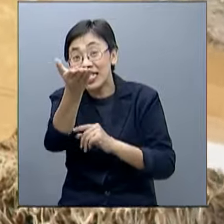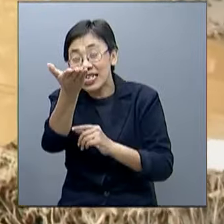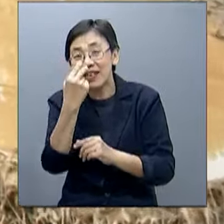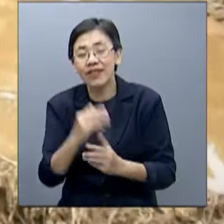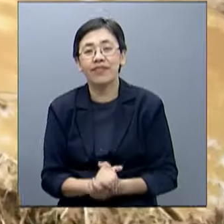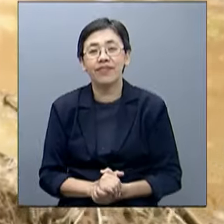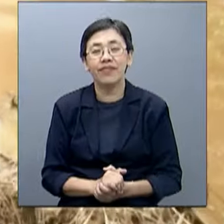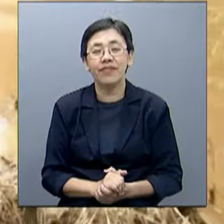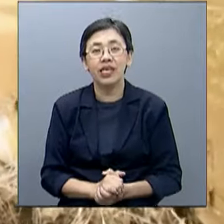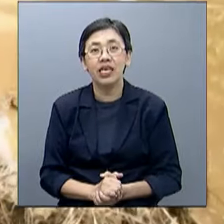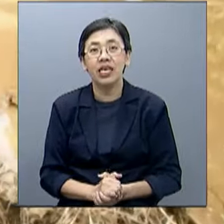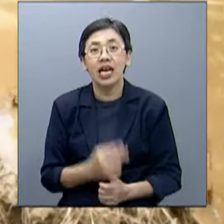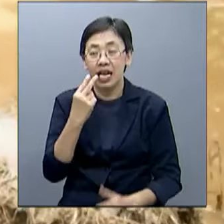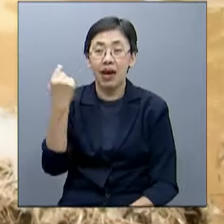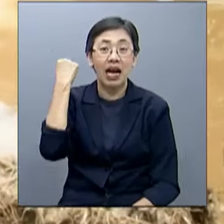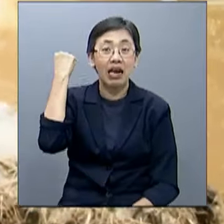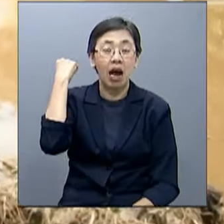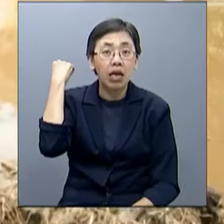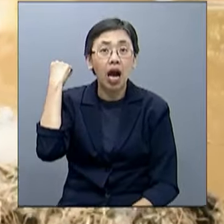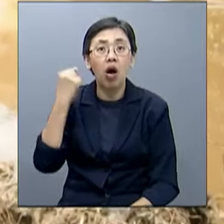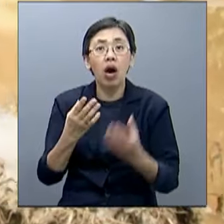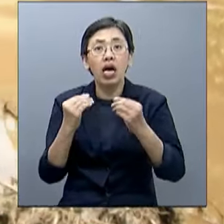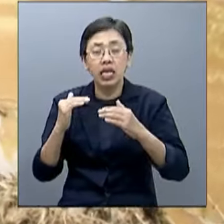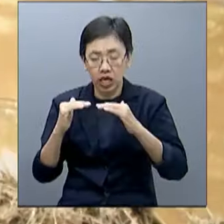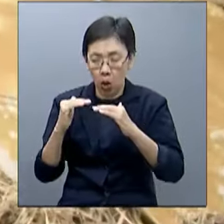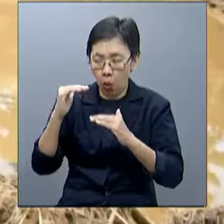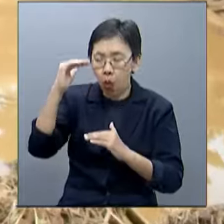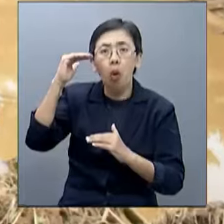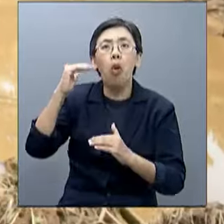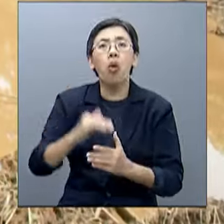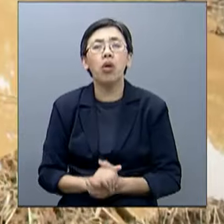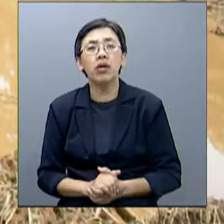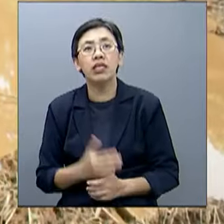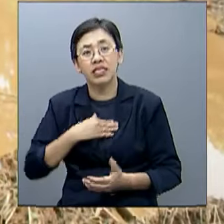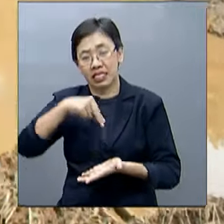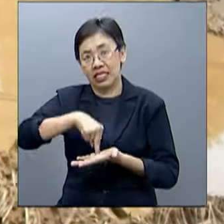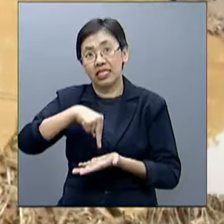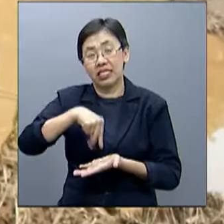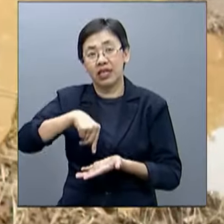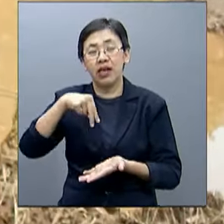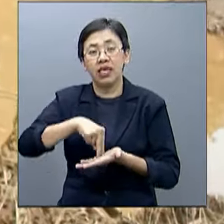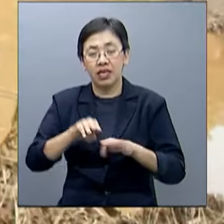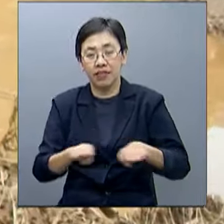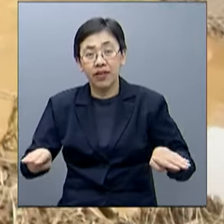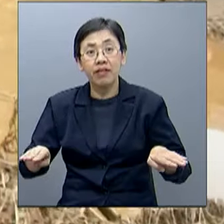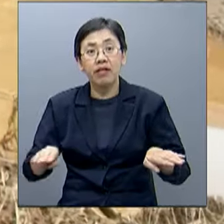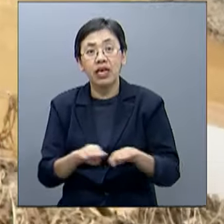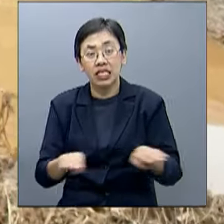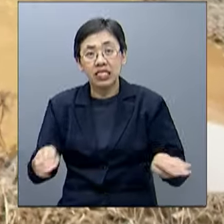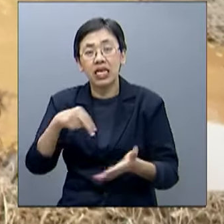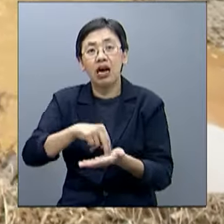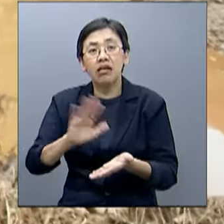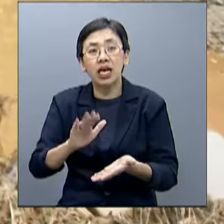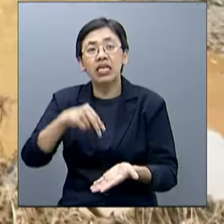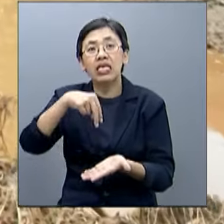ครับจะเห็นว่าโคลนเนี่ยสูงกว่าตัวผมประมาณเท่าหนึ่งนะครับและจุดที่เรายืนอยู่เราไม่ได้ยืนอยู่บนพื้นปกติของชุมชนแต่เ